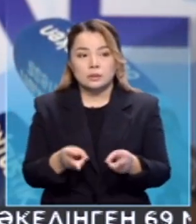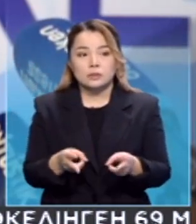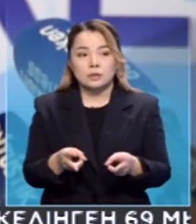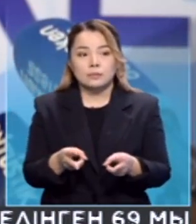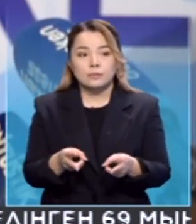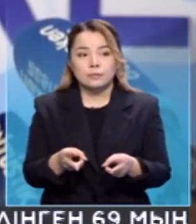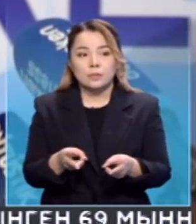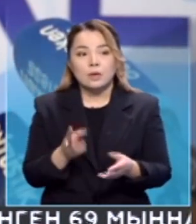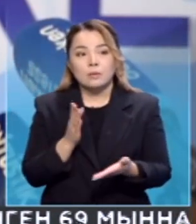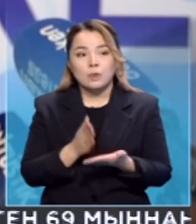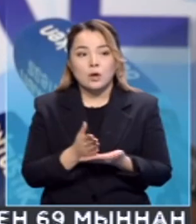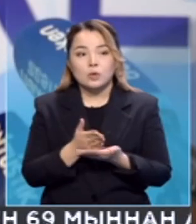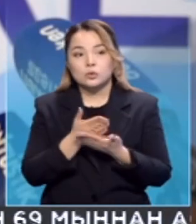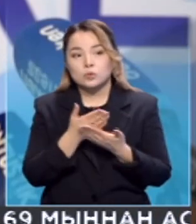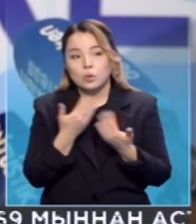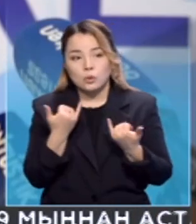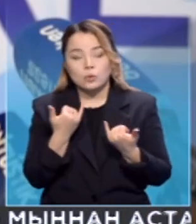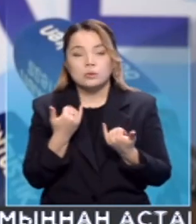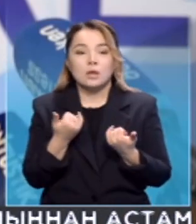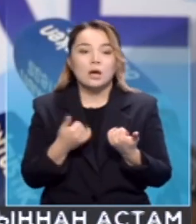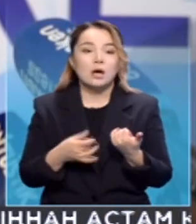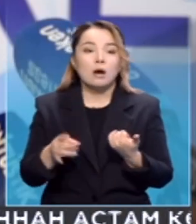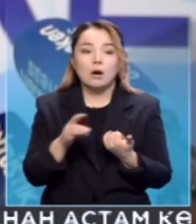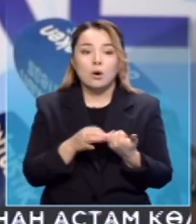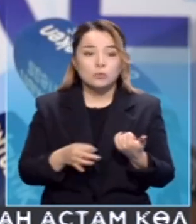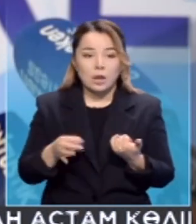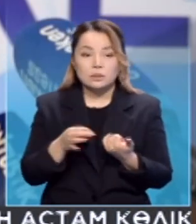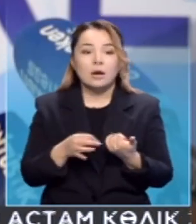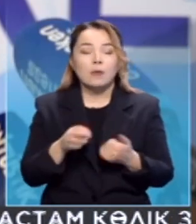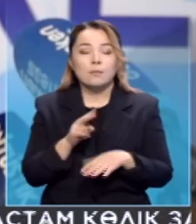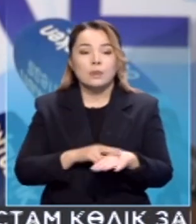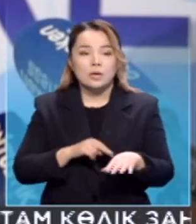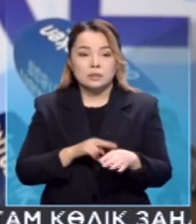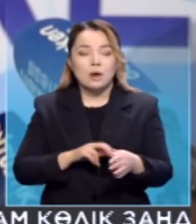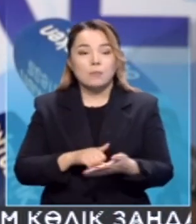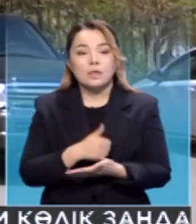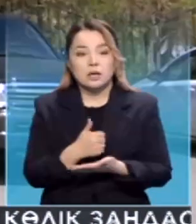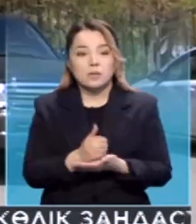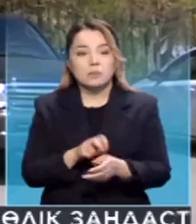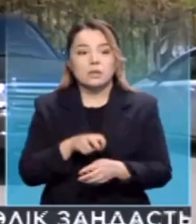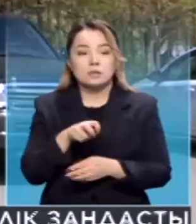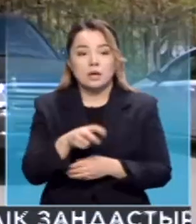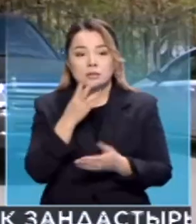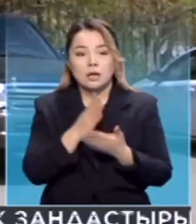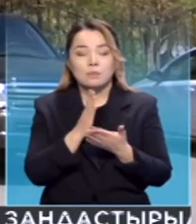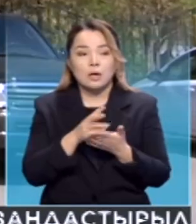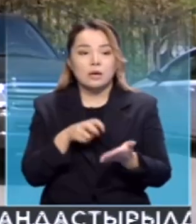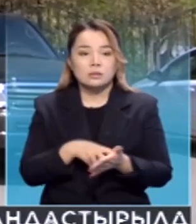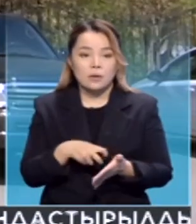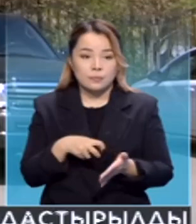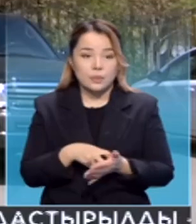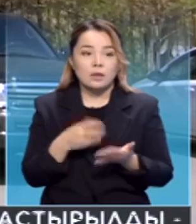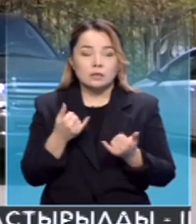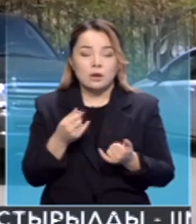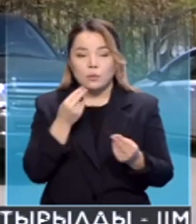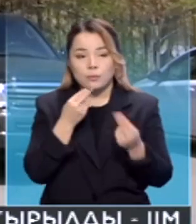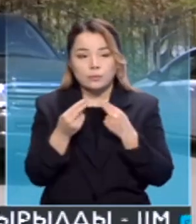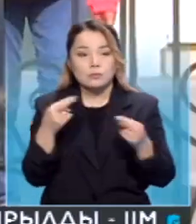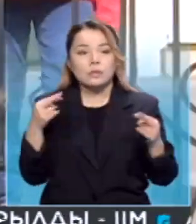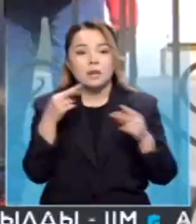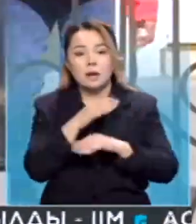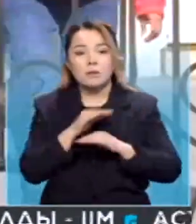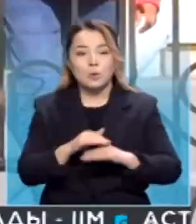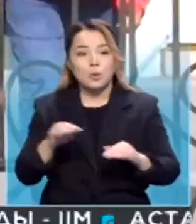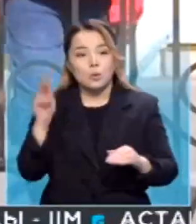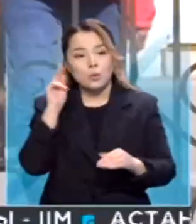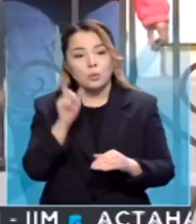қылмыстық бар жоқтығы жөнінде ауданды полиция басқармасына хат жолданды. Астан уланып ауруханаға түскен